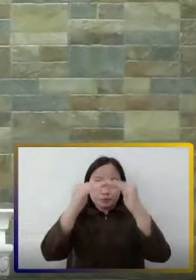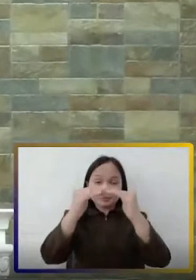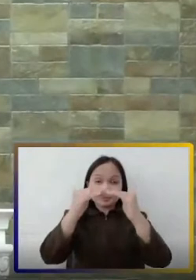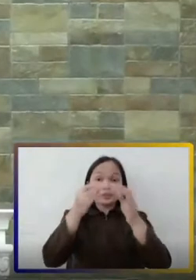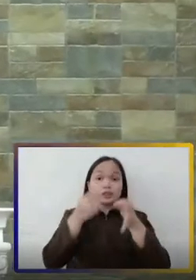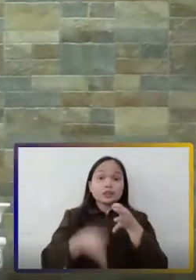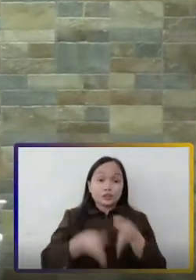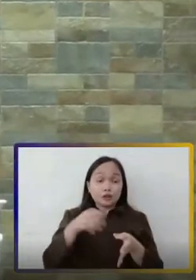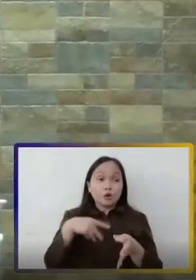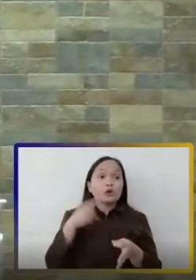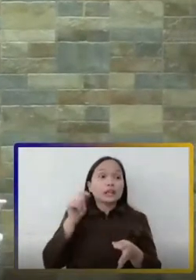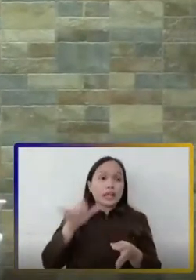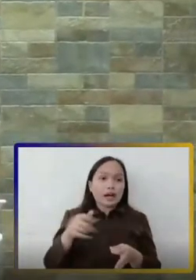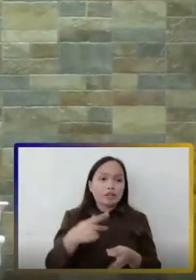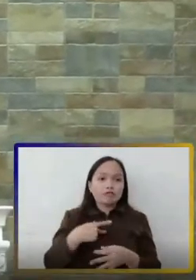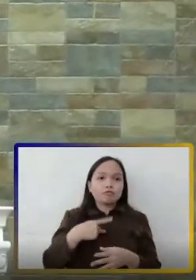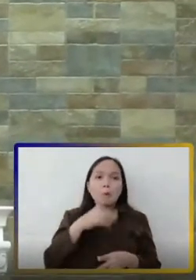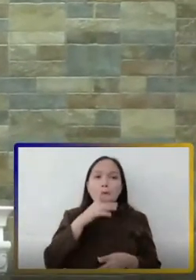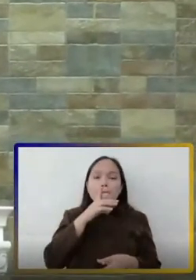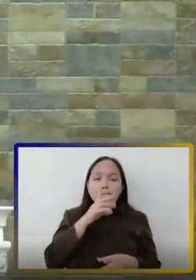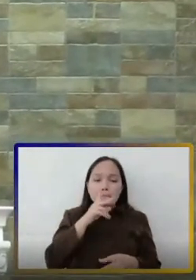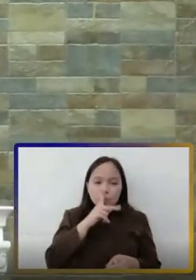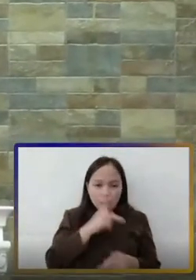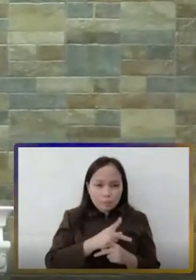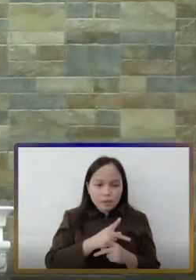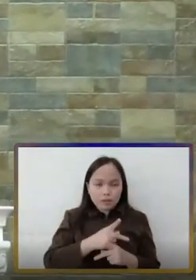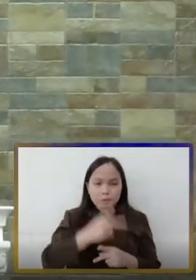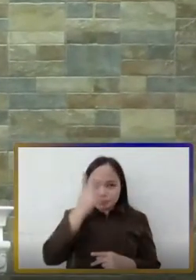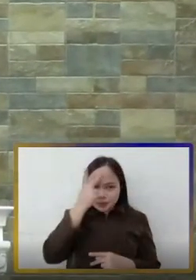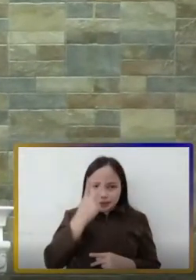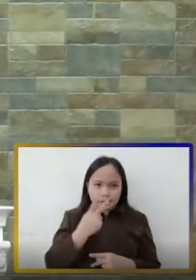kapag meron silang proper parenting.